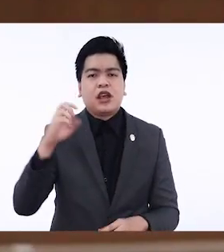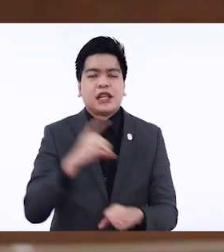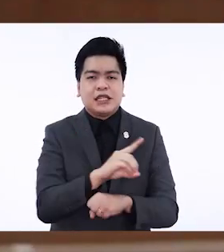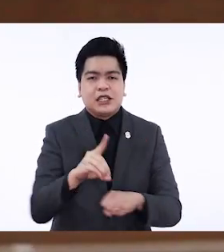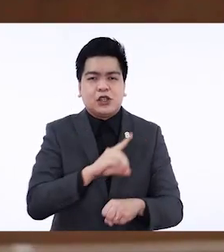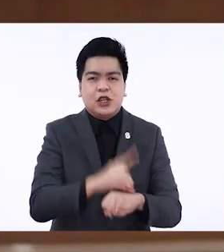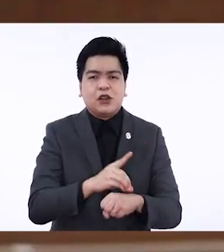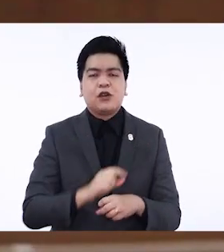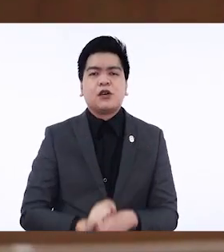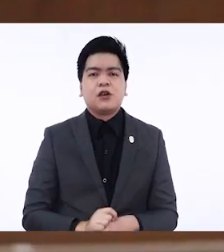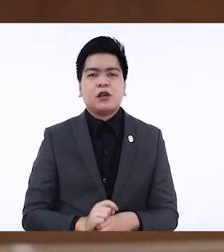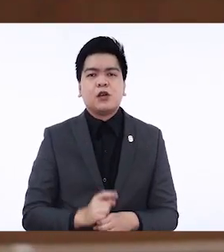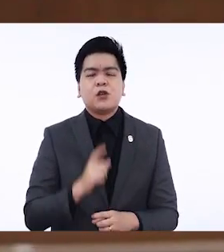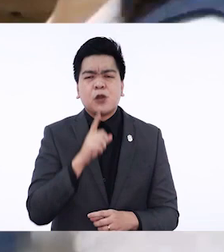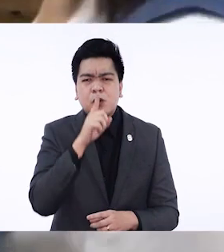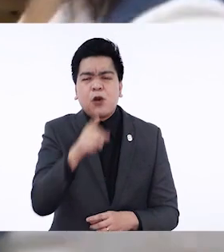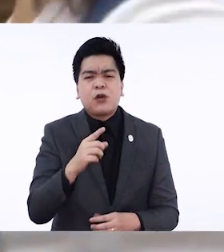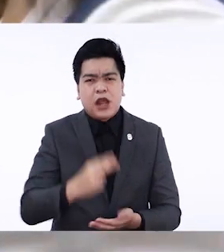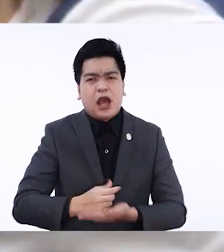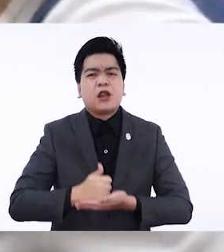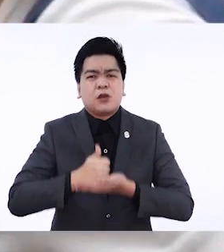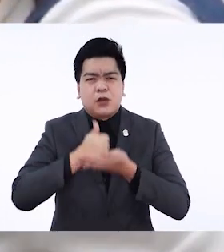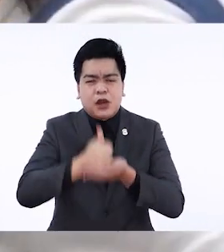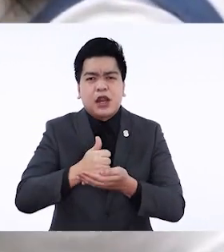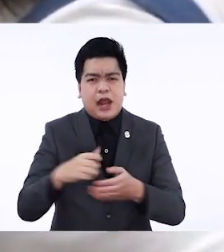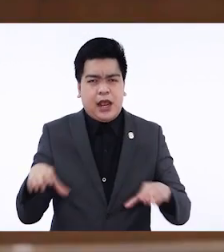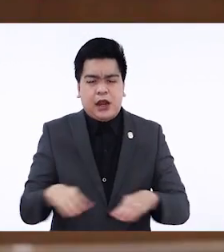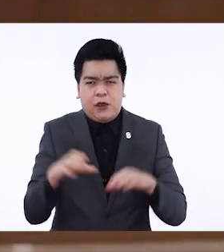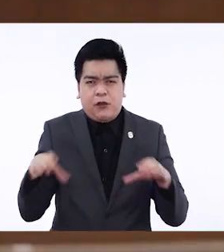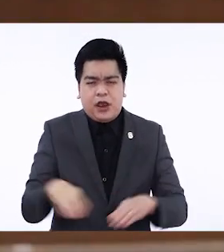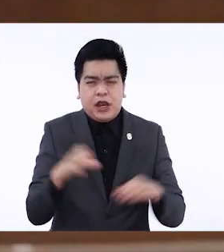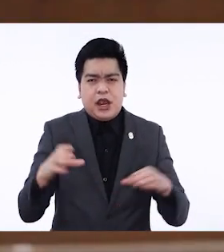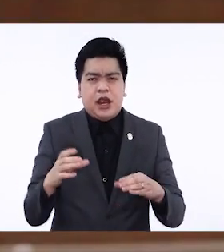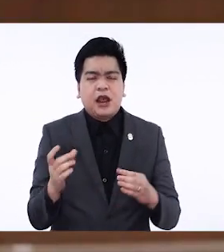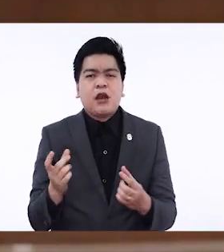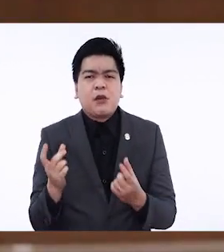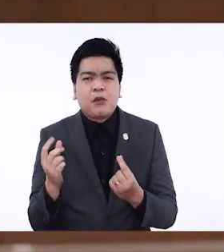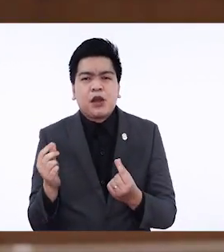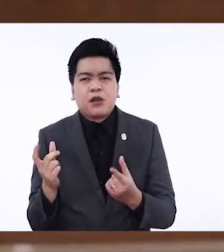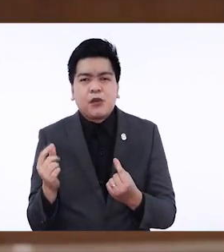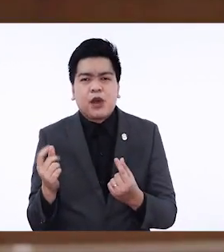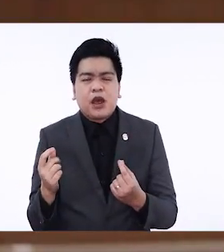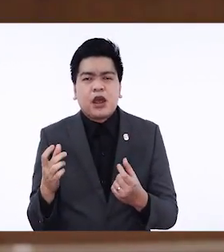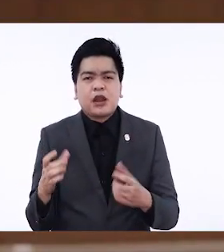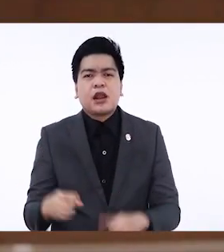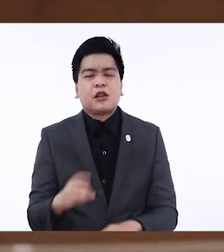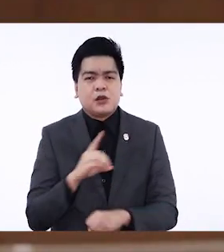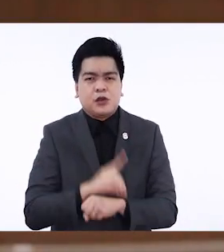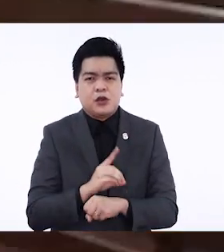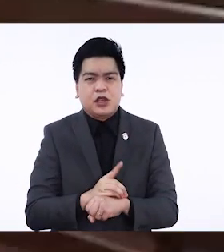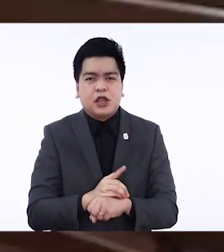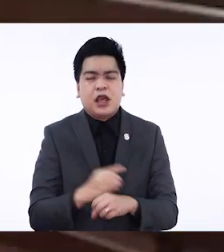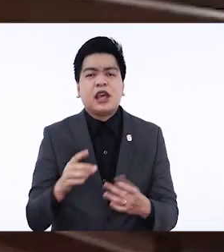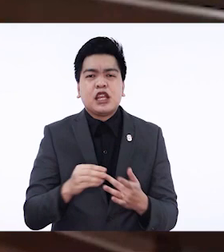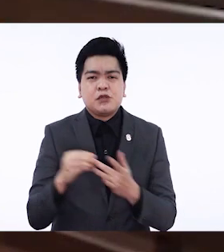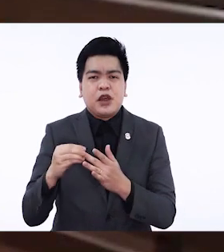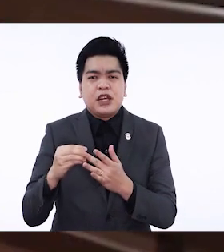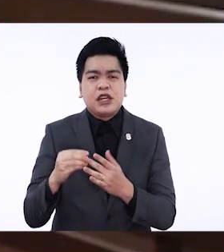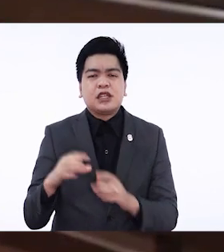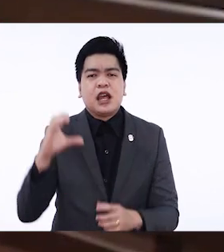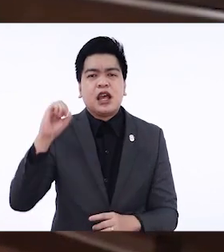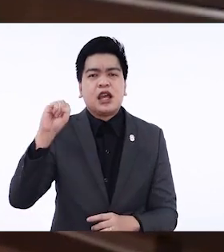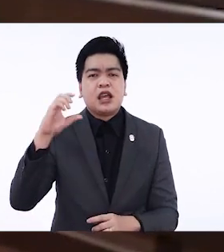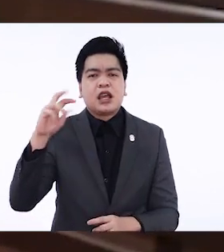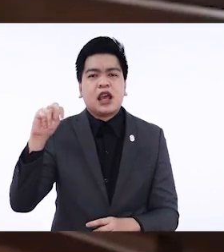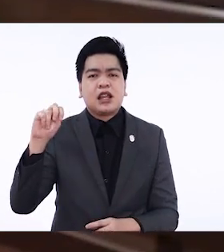Talagang nakakatulong ang ganitong mga aktibidad sa pagtupad ng mga kapatid, lalong-lalo na ng mga kaanib ng SCAN. Dahil